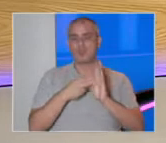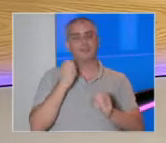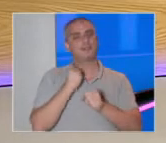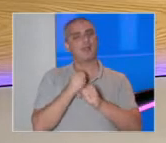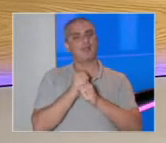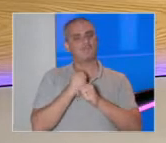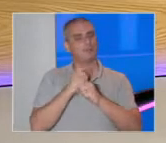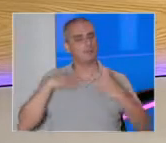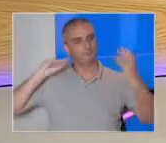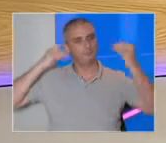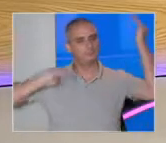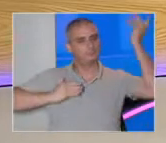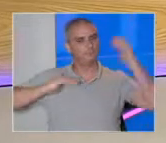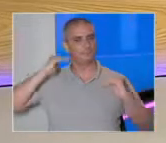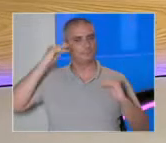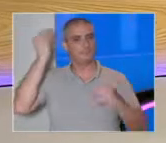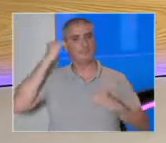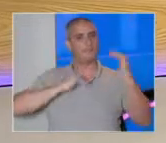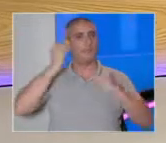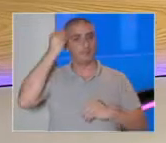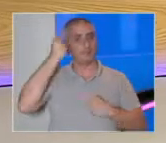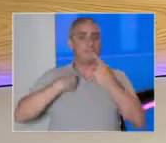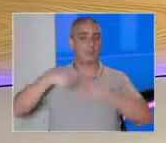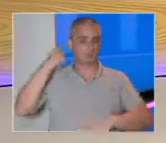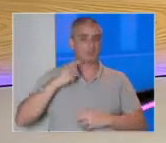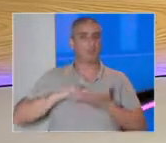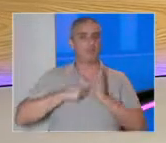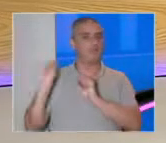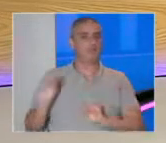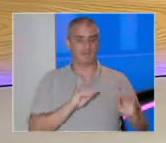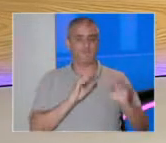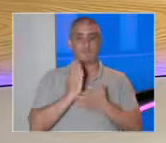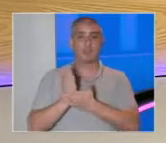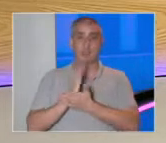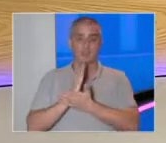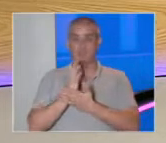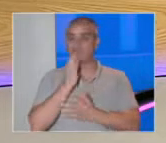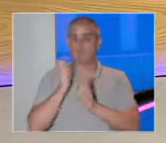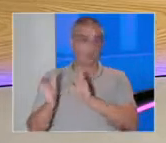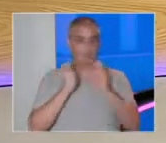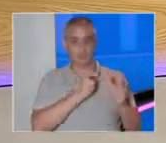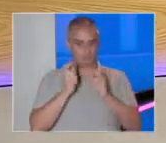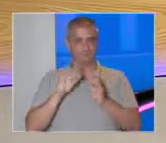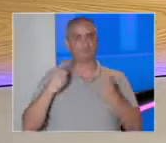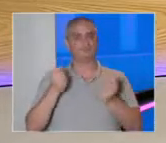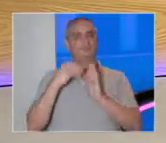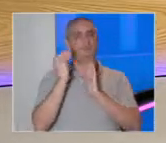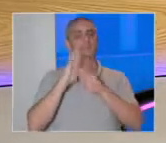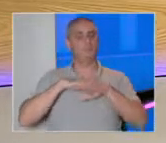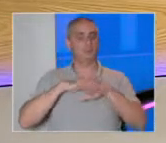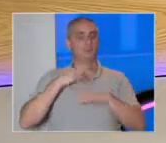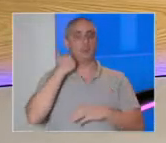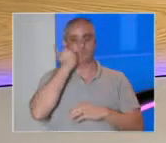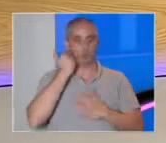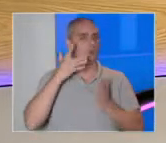על צמצום פערים לימודיים השנה שעברה, דגש על המעברים בין חטיבות הגיל, פרסום מקצועות הבגרות, מועדי